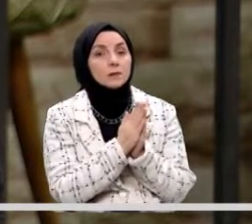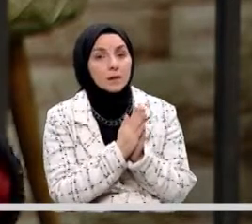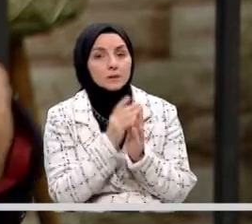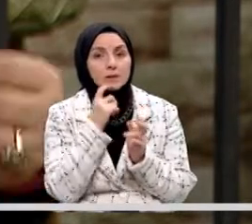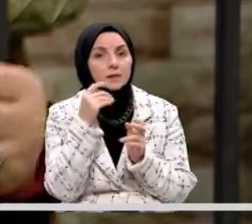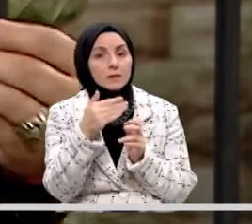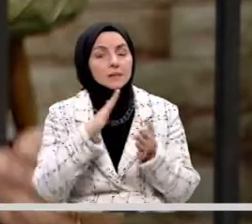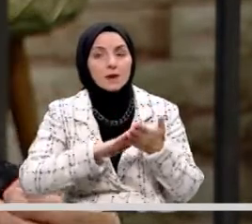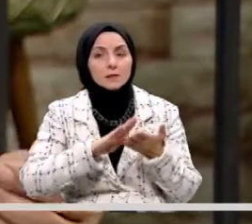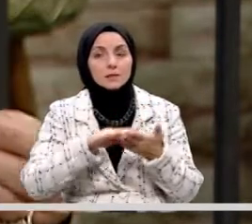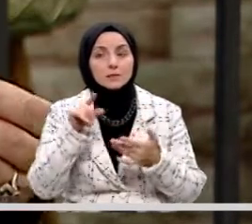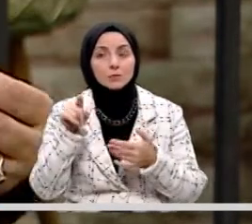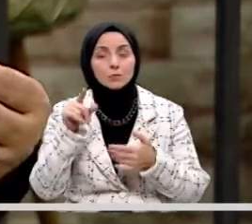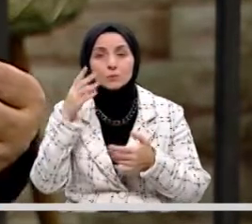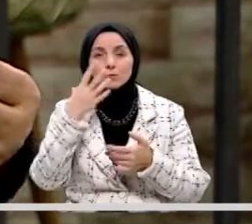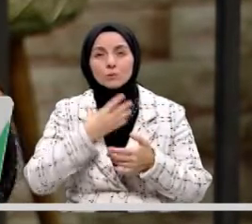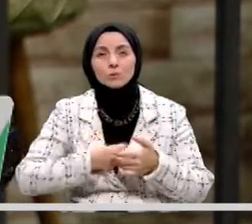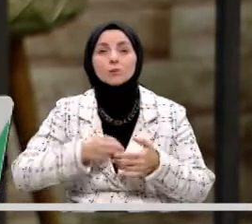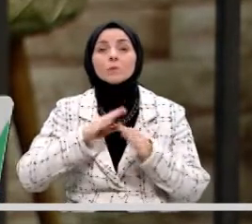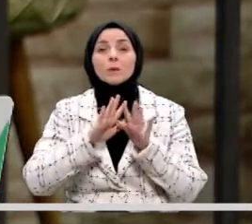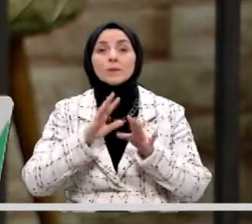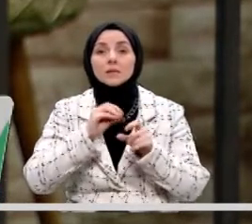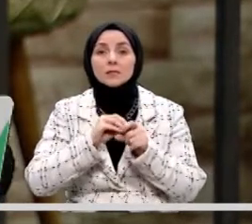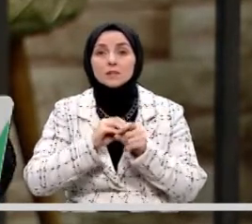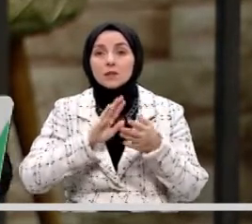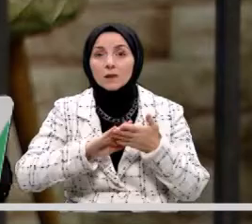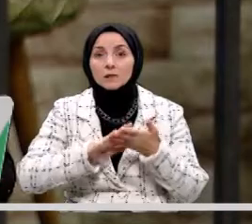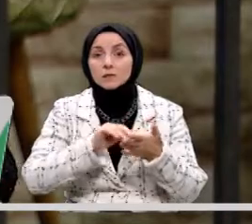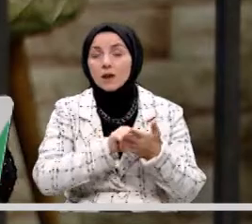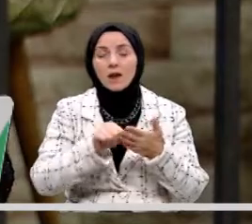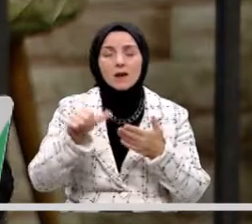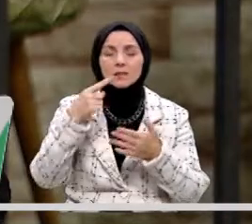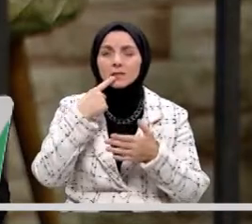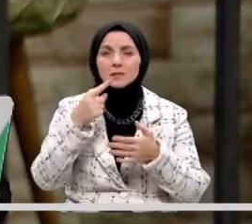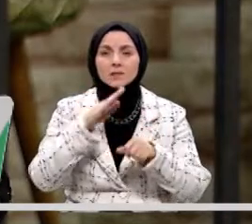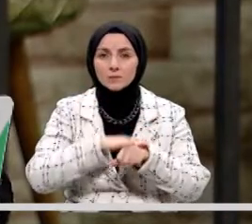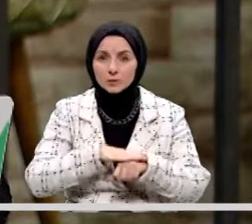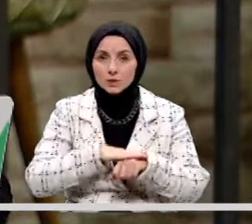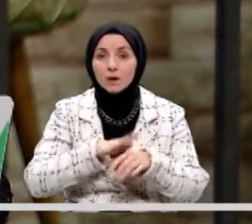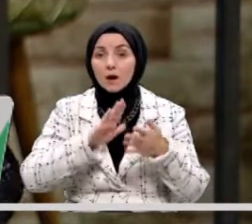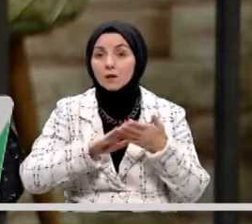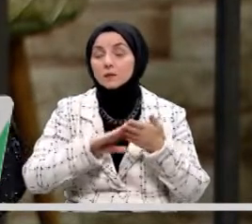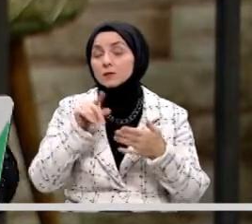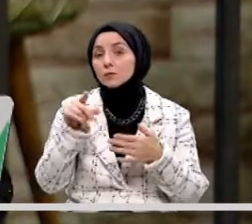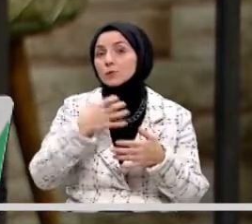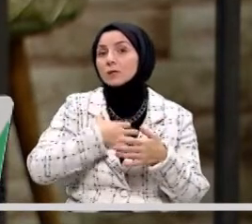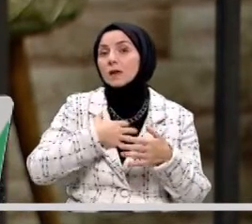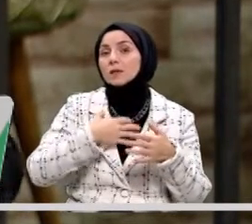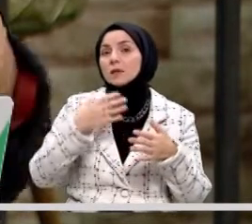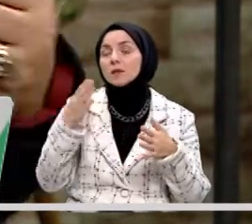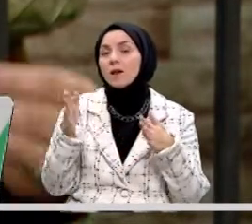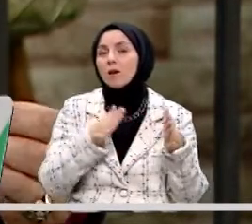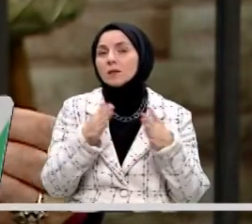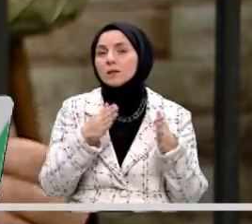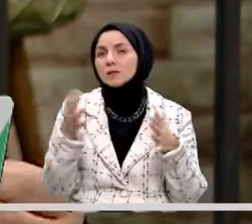onların Her dediğini dinleyecek arkadaşları onu kendi gruplarına Dahil etsin diye bazen doğru bulmasa bile